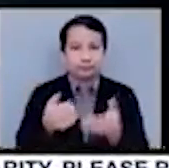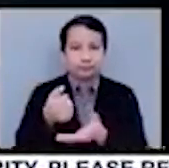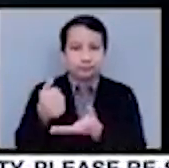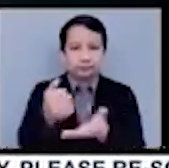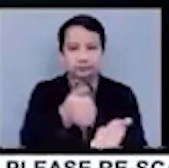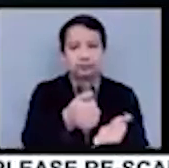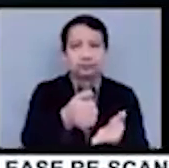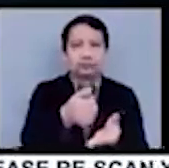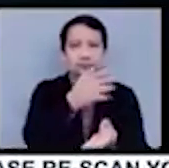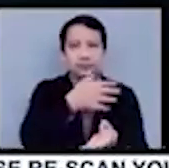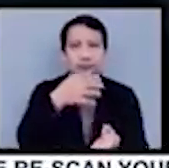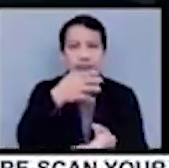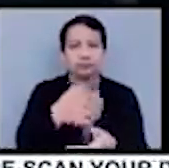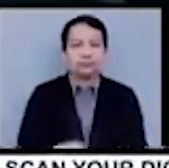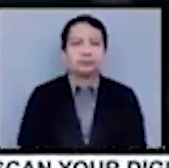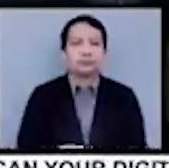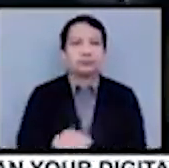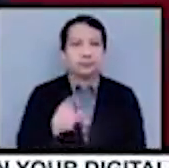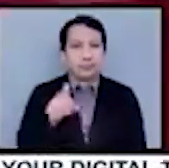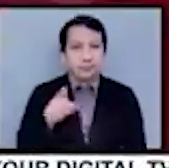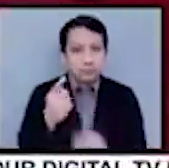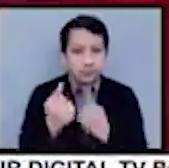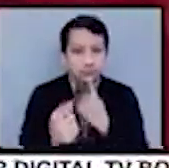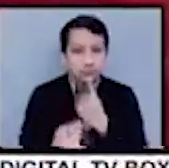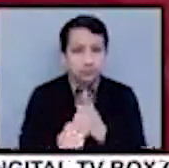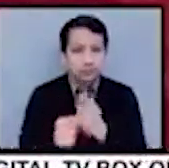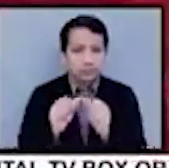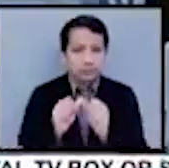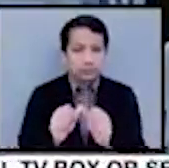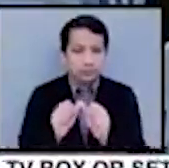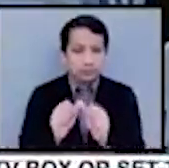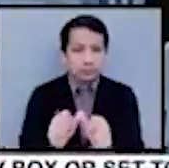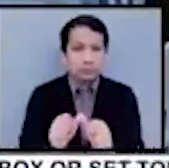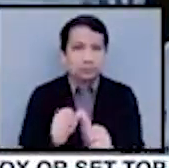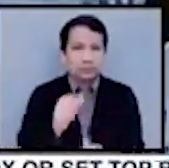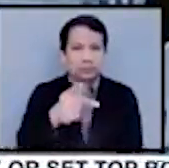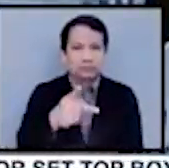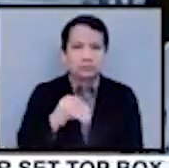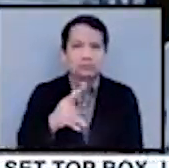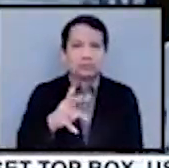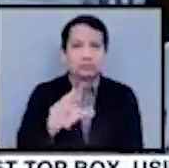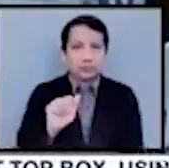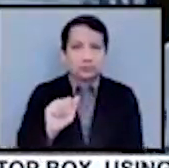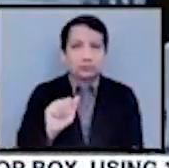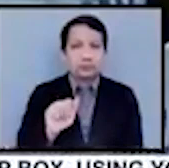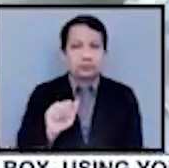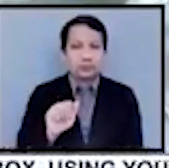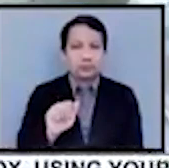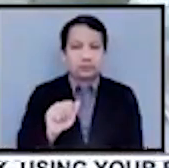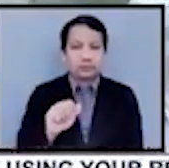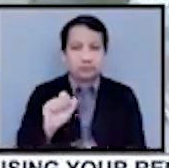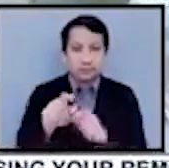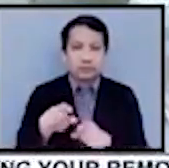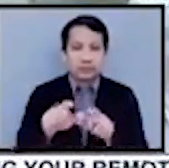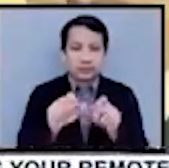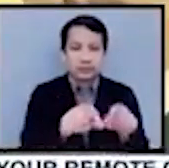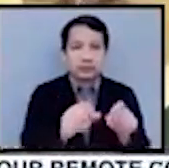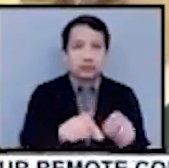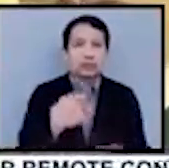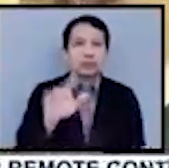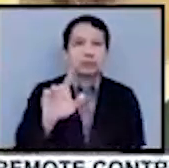magsasaka. Ang tiyak ngayon, tuloy-tuloy ang mga kadiwa store na nagbibenta ng 25 pesos na bigas